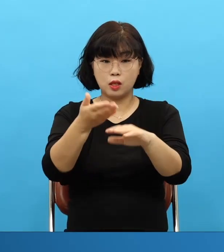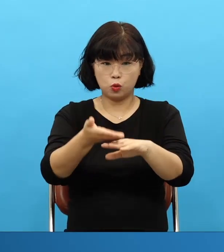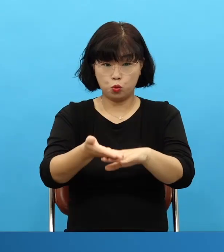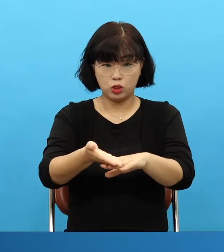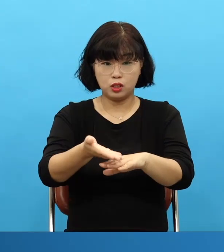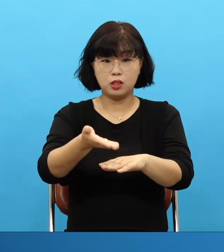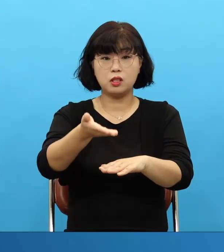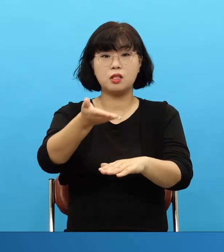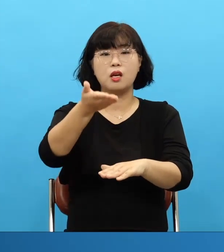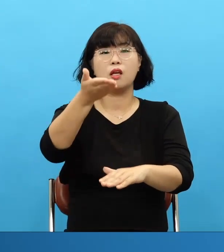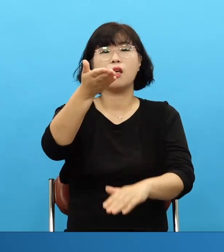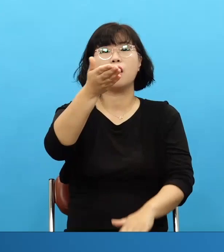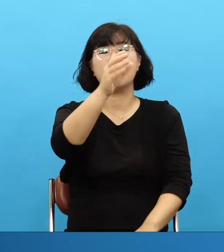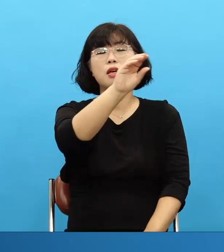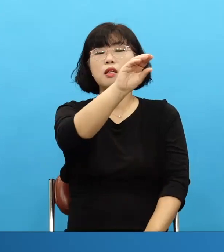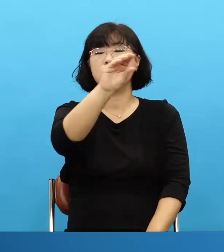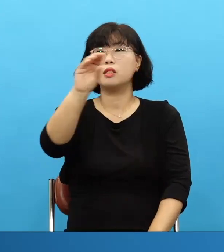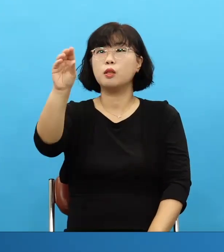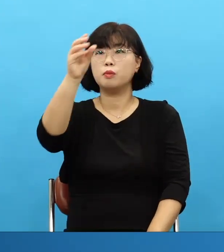갈보리산 위에